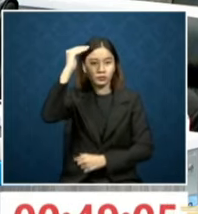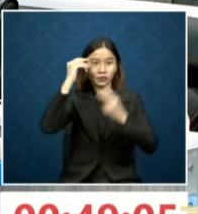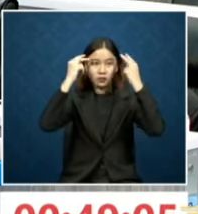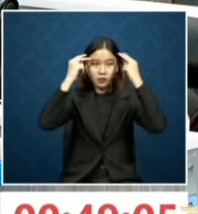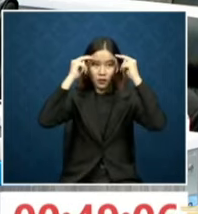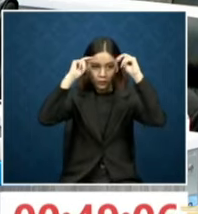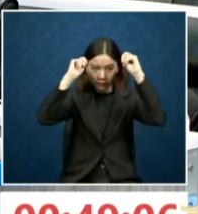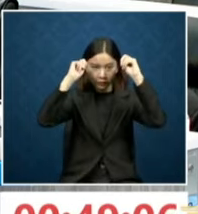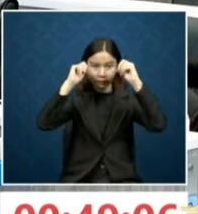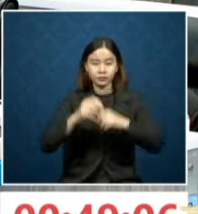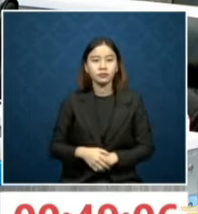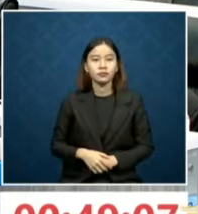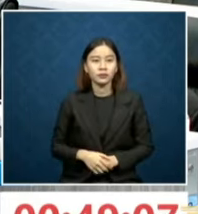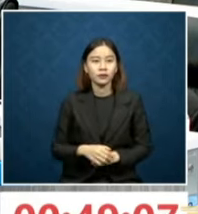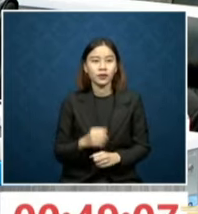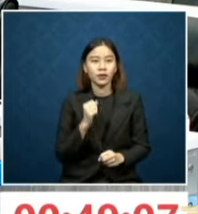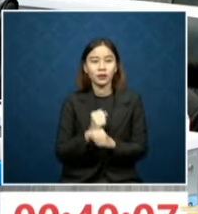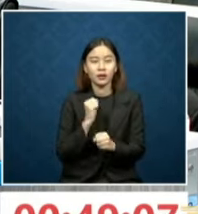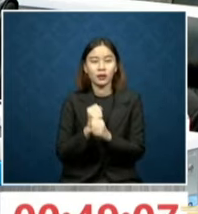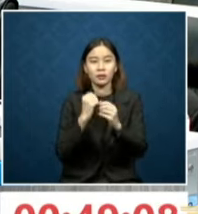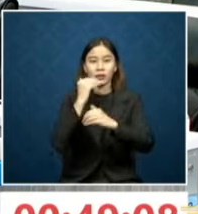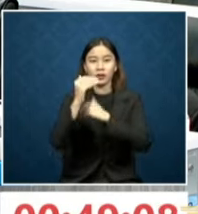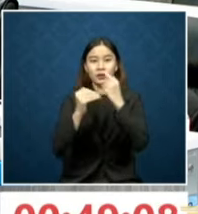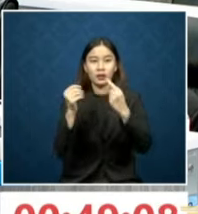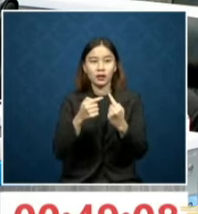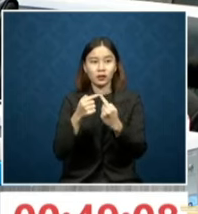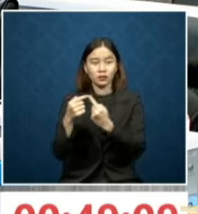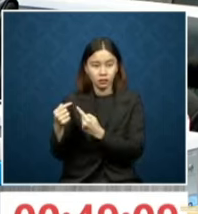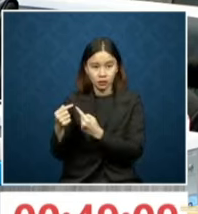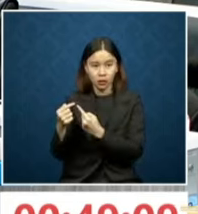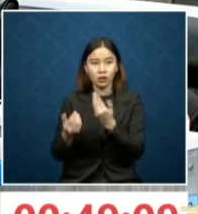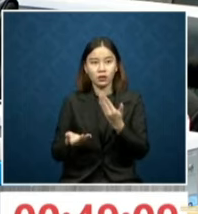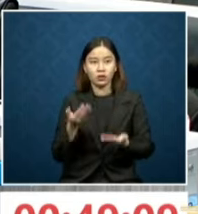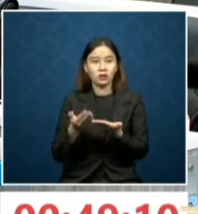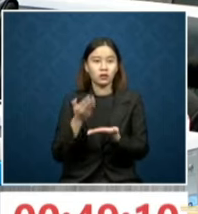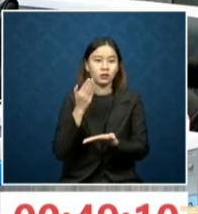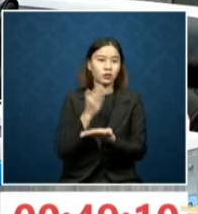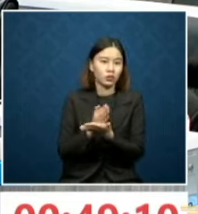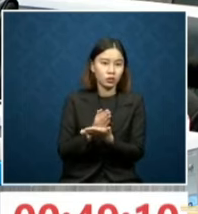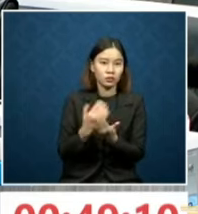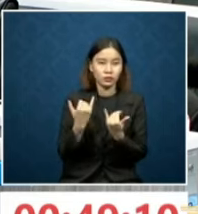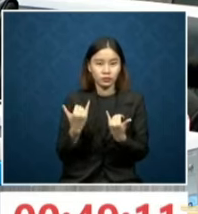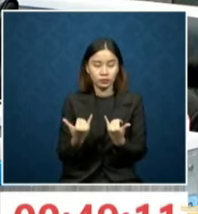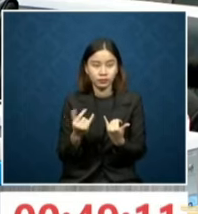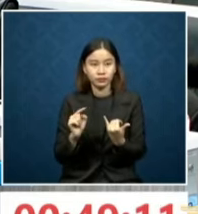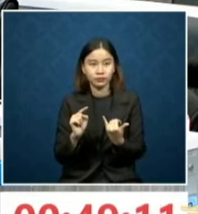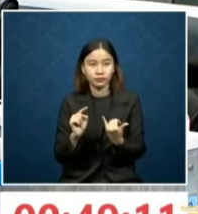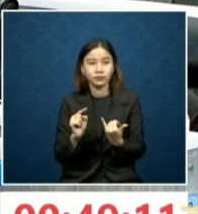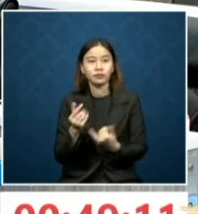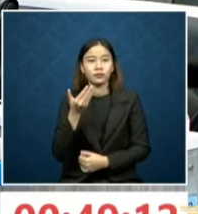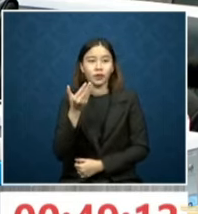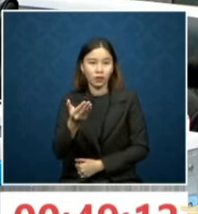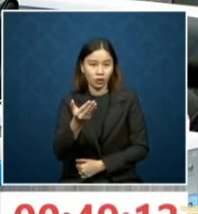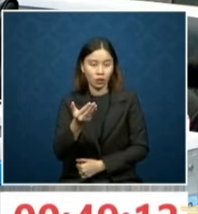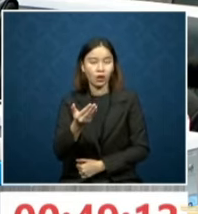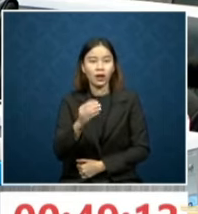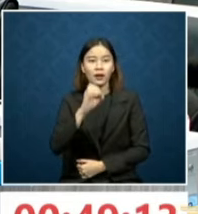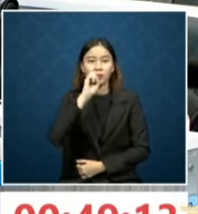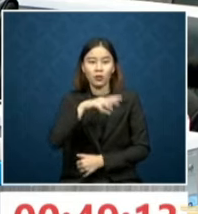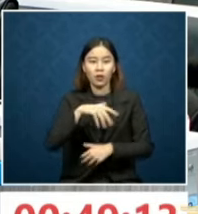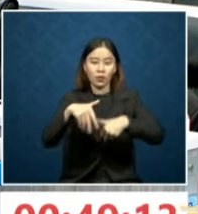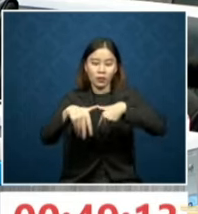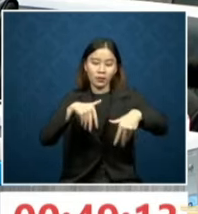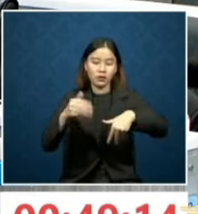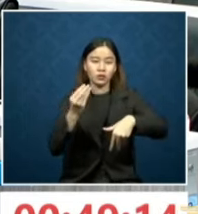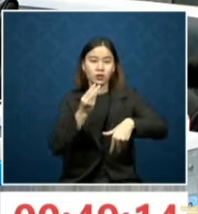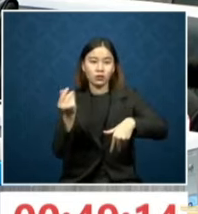นตรีจะเดินหน้าต่อไปหรือหยุดเพียงเท่านี้ก็ขอให้รีบบอกประชาชนเสียโ